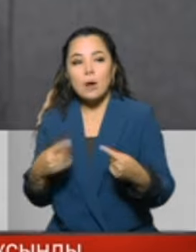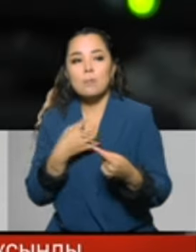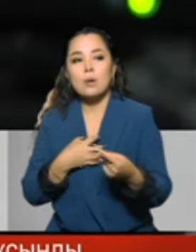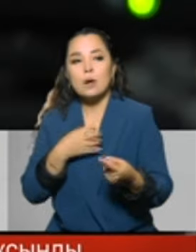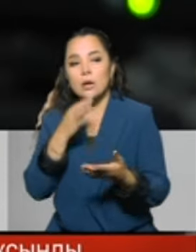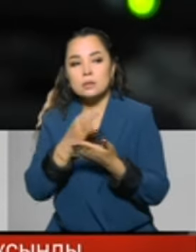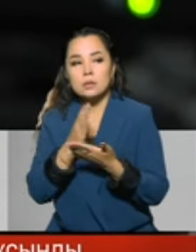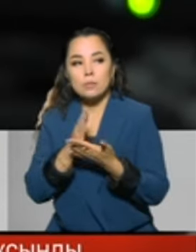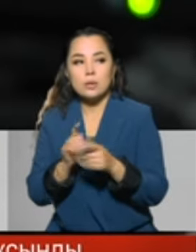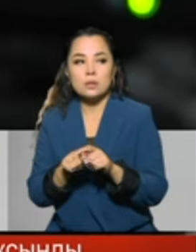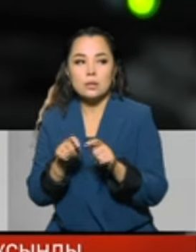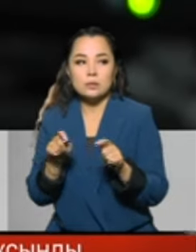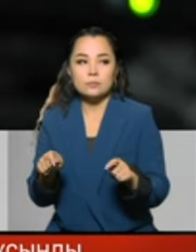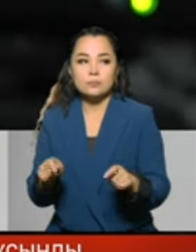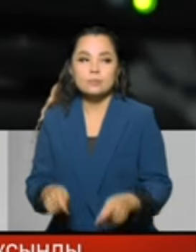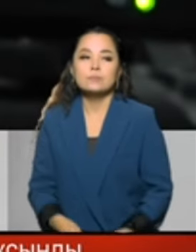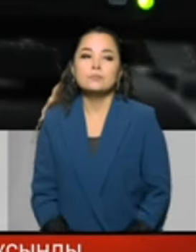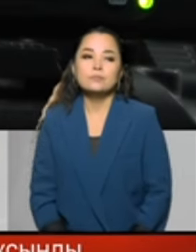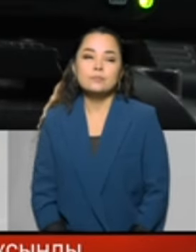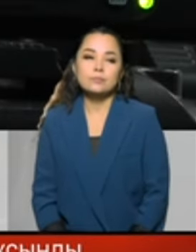маңызды қадам деп санайды.